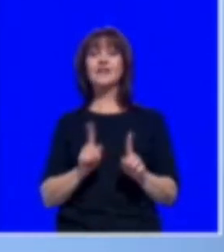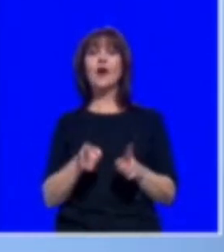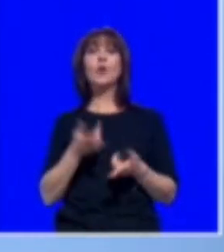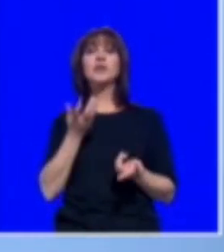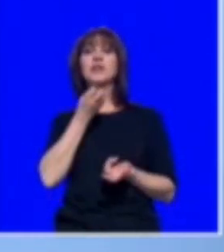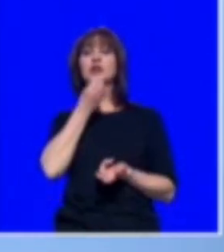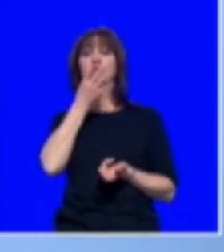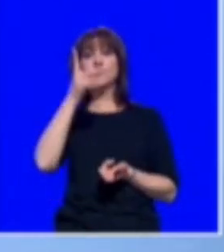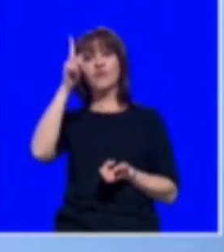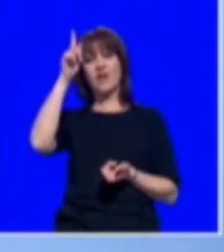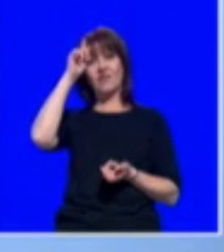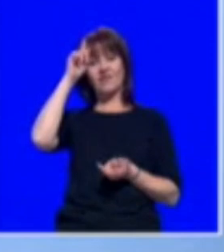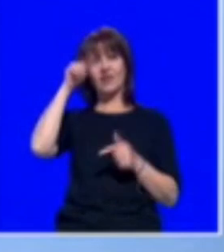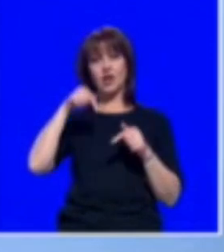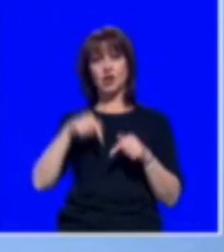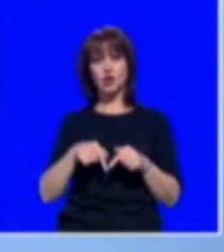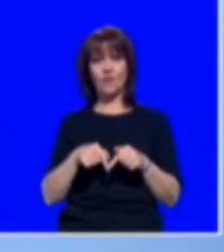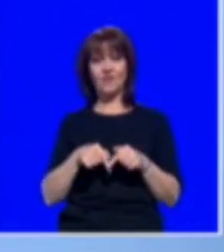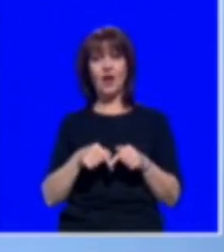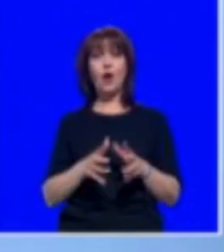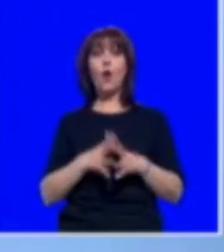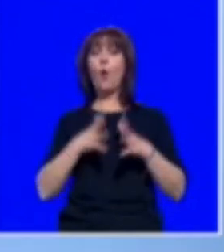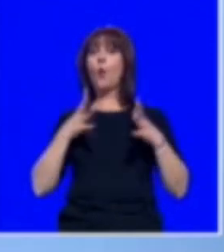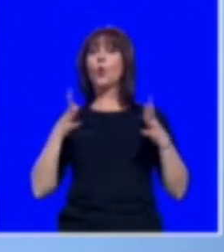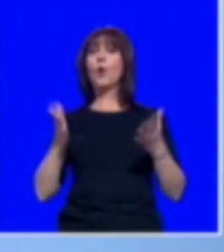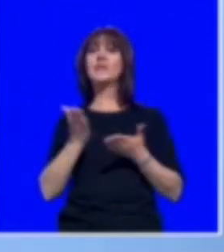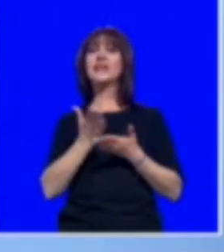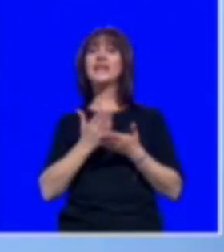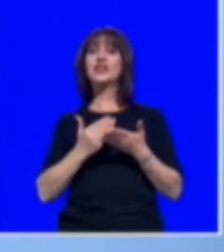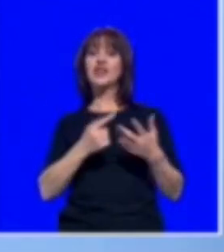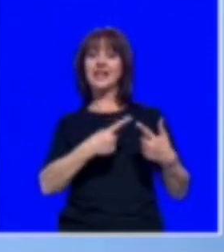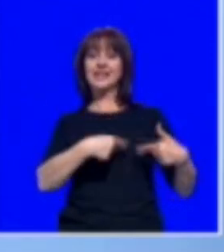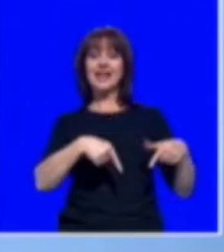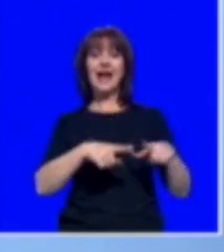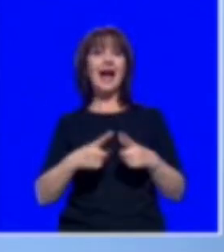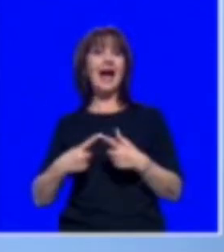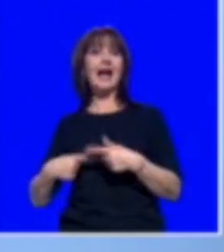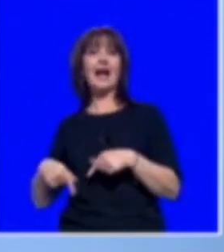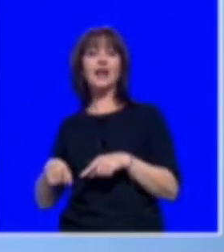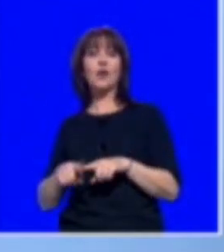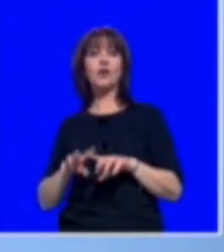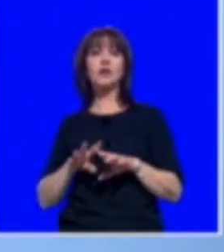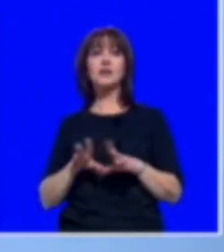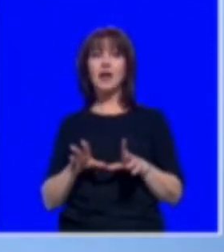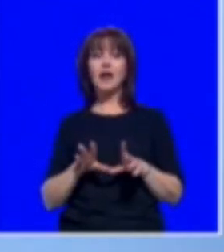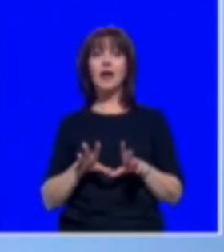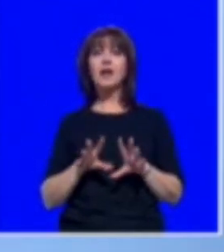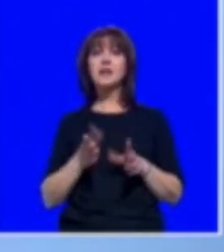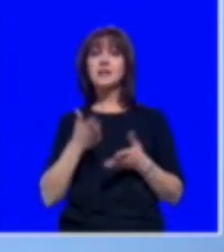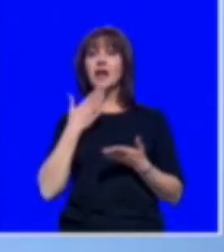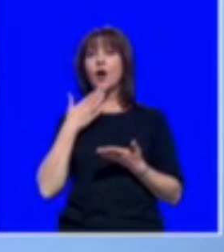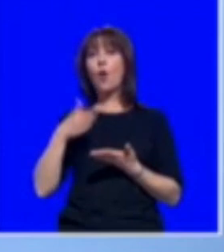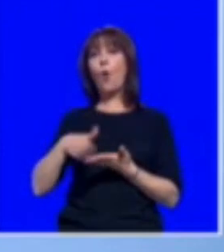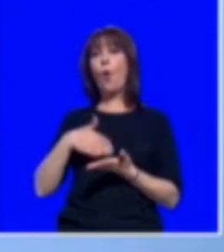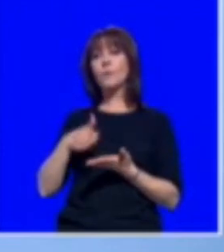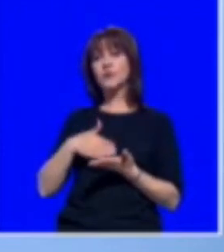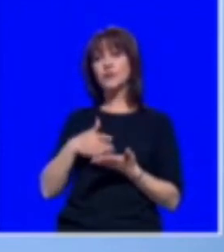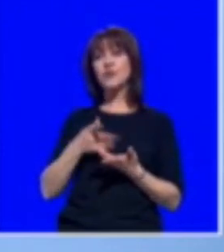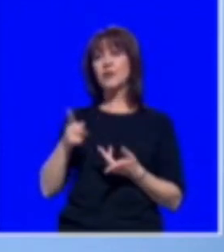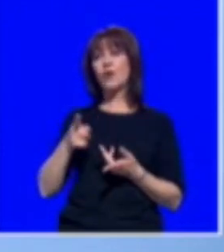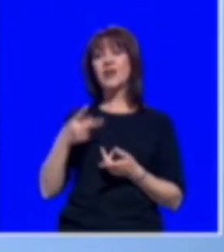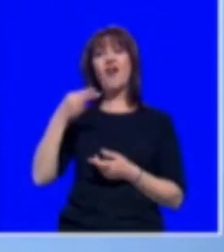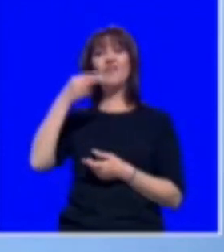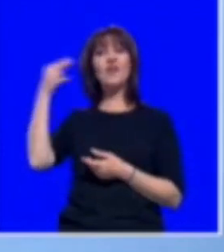се случва в София. Огромната част от районите, всъщност почти всички, с изключение на един, се обслужват от